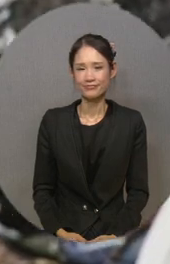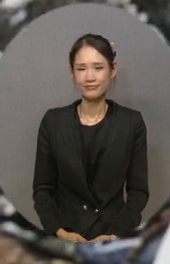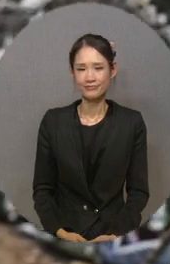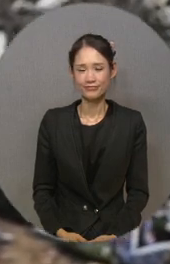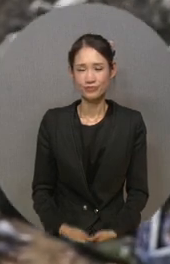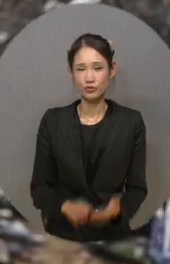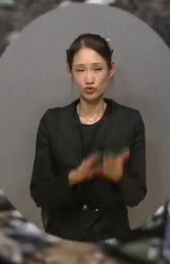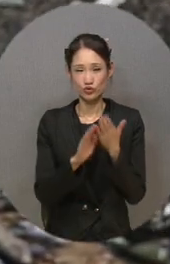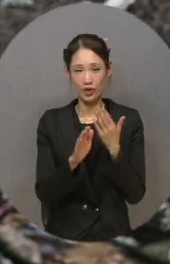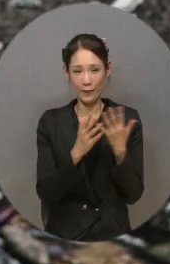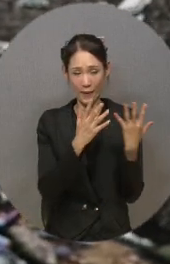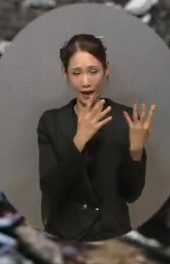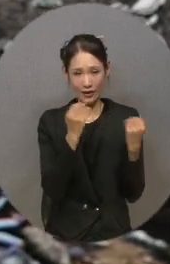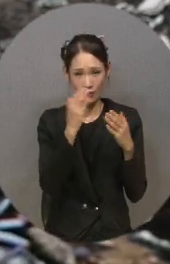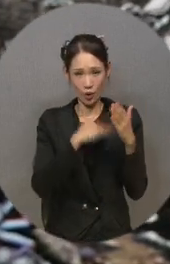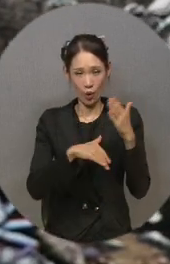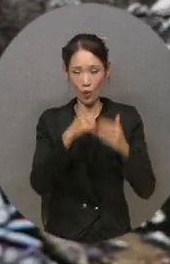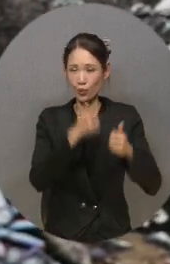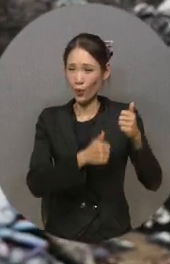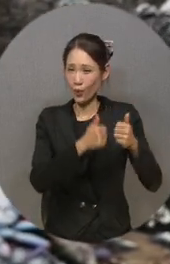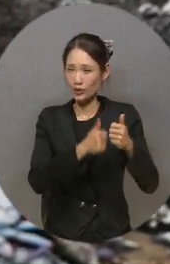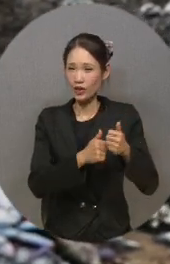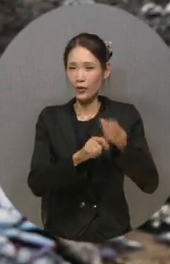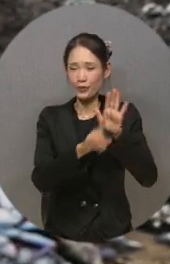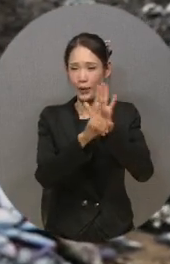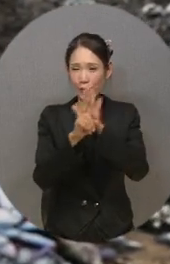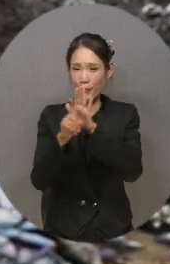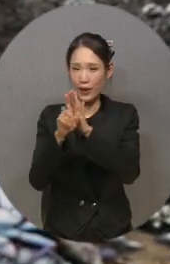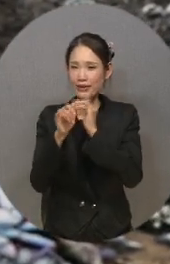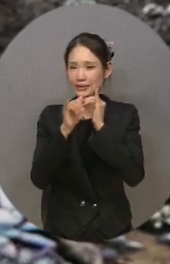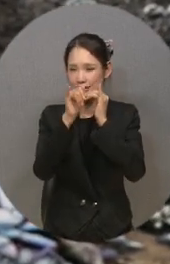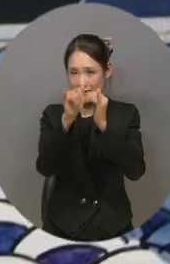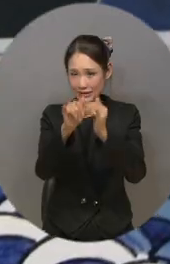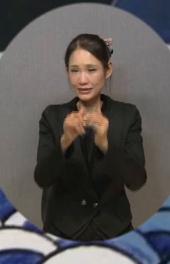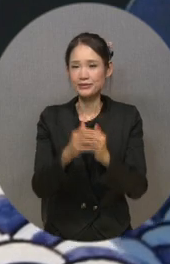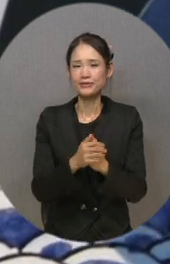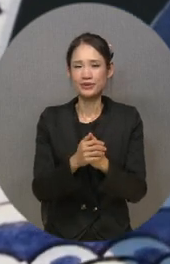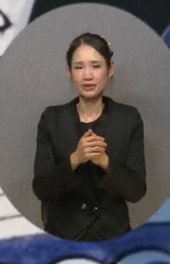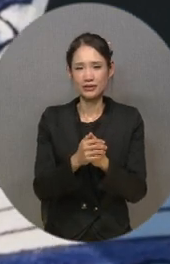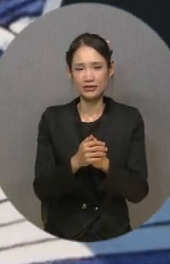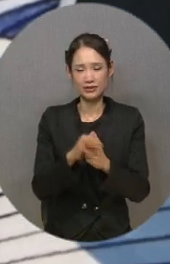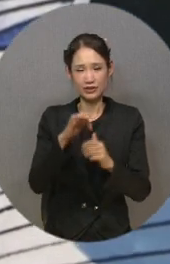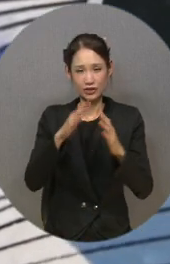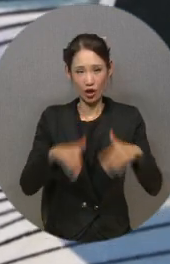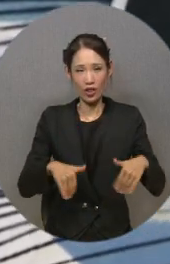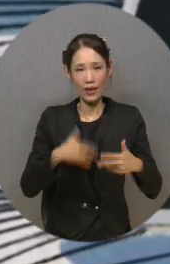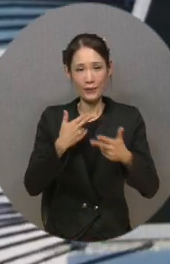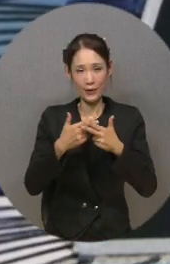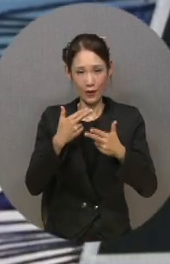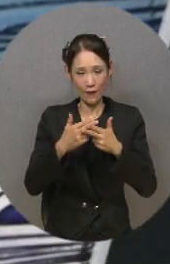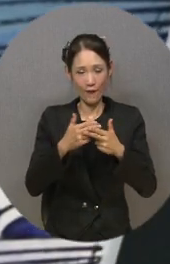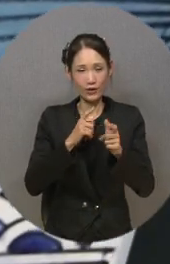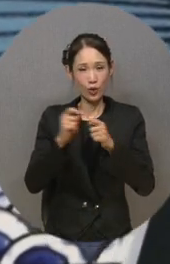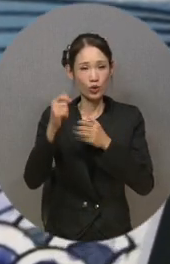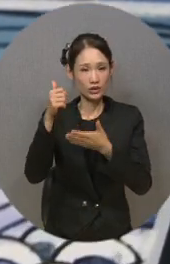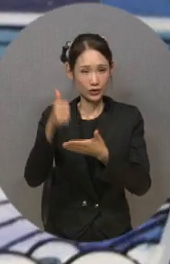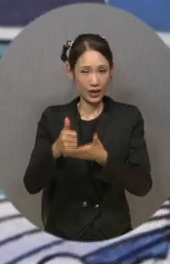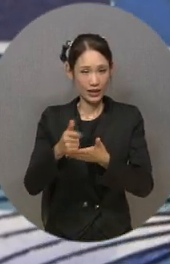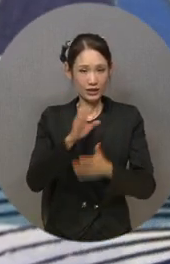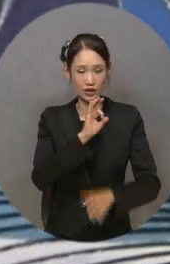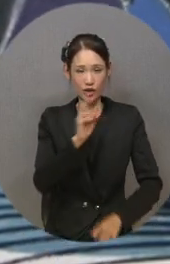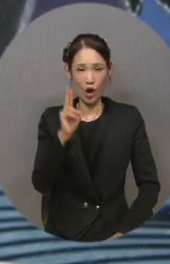그 후 많은 공모전의 심사와 한국미역 여수 지부장과 전남미역 두 지회장